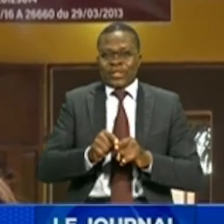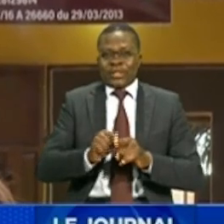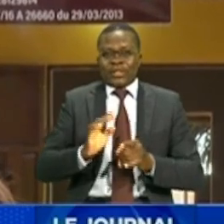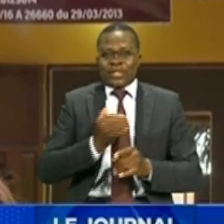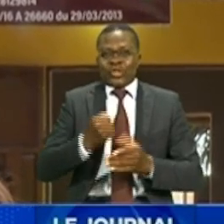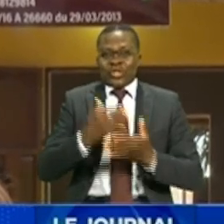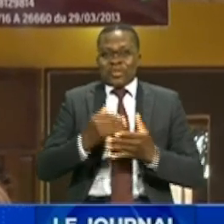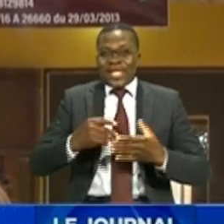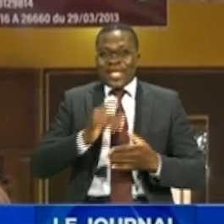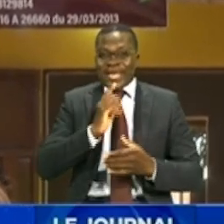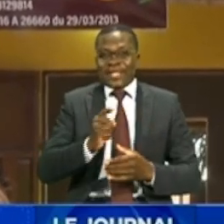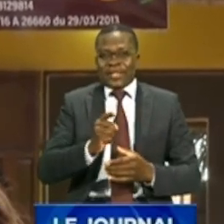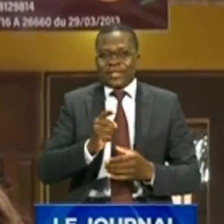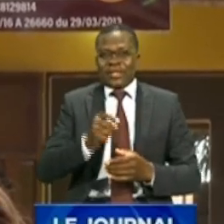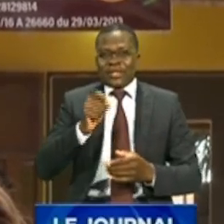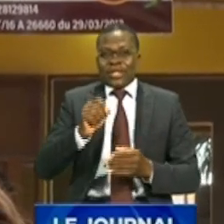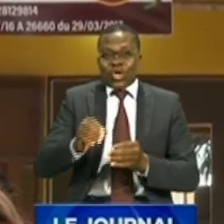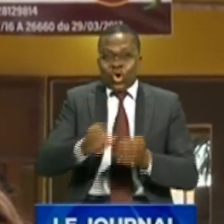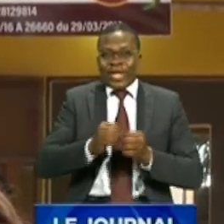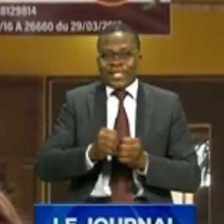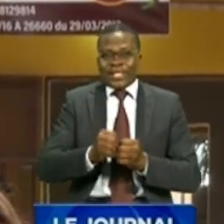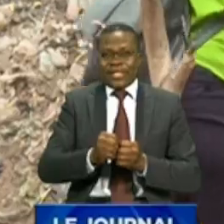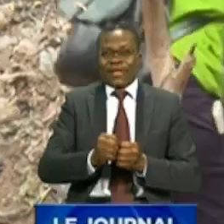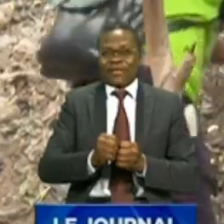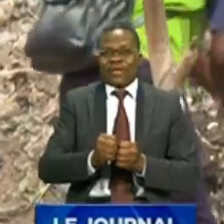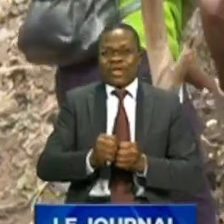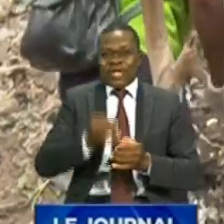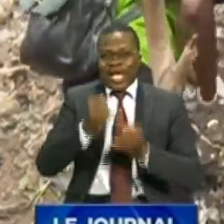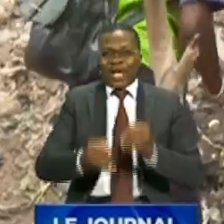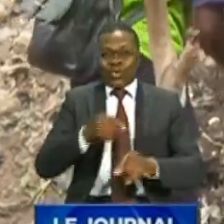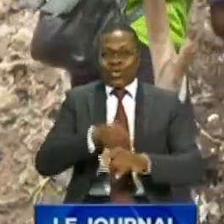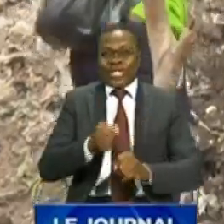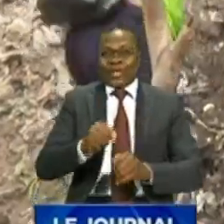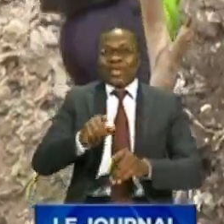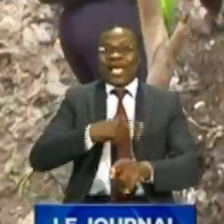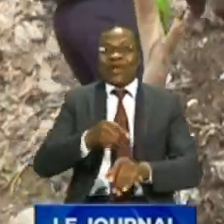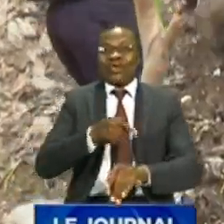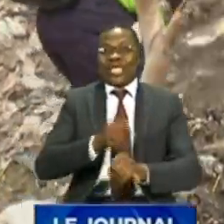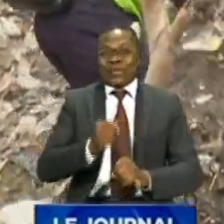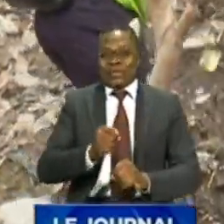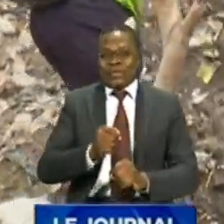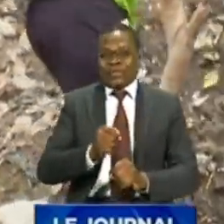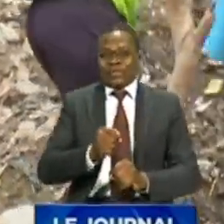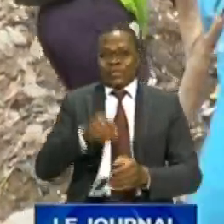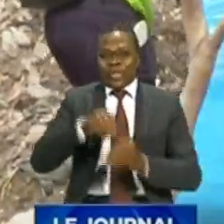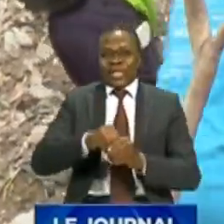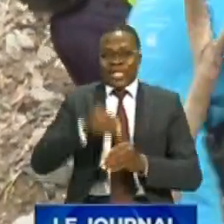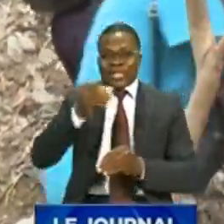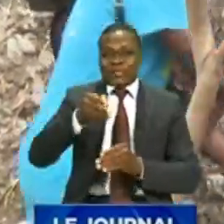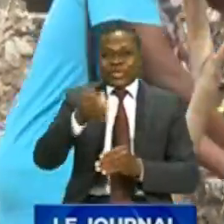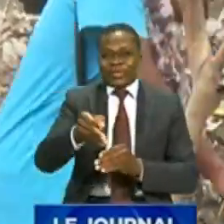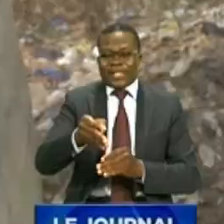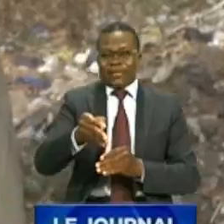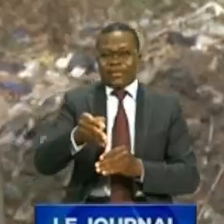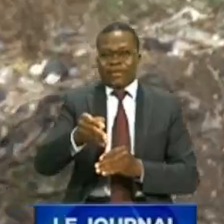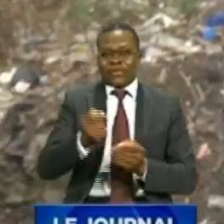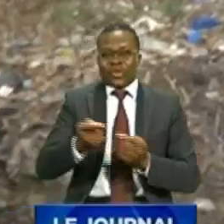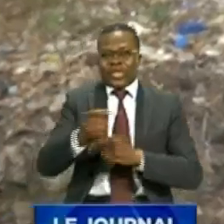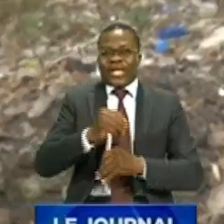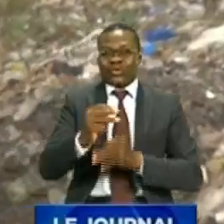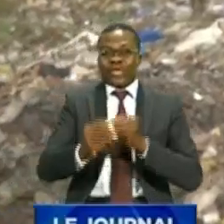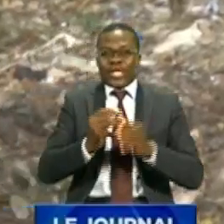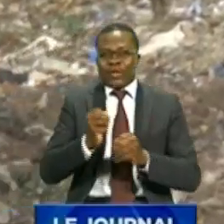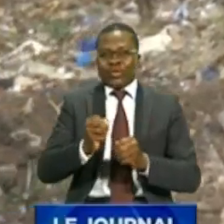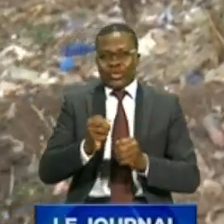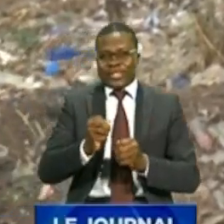notre bien-être collectif à court terme et à long terme. Dans cette perspective, la Journée